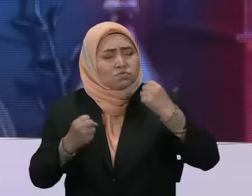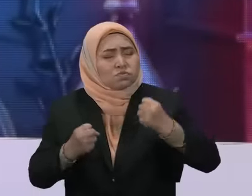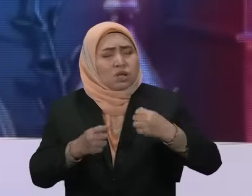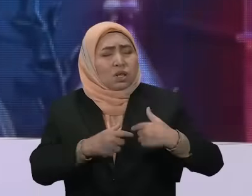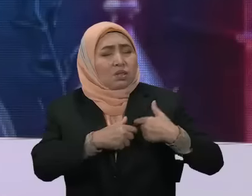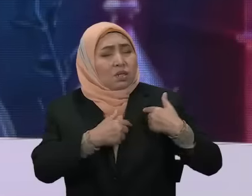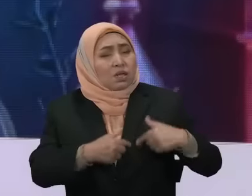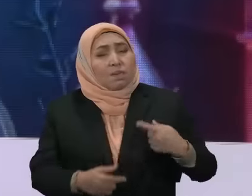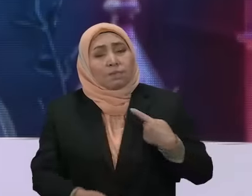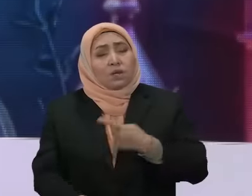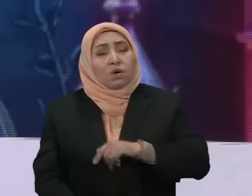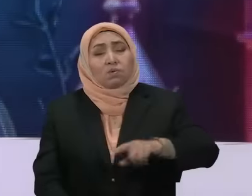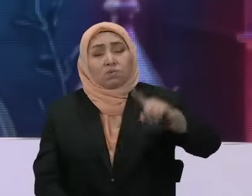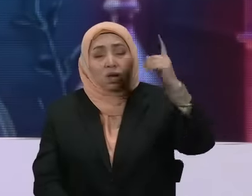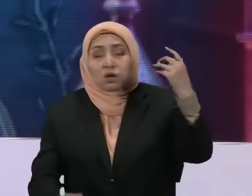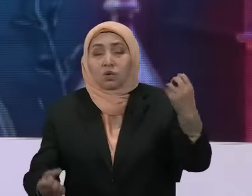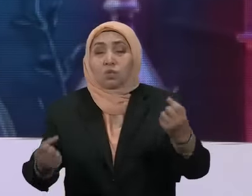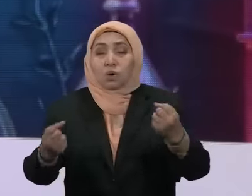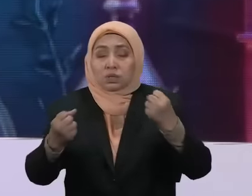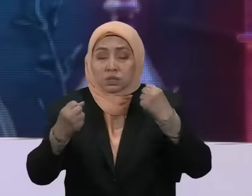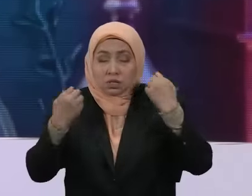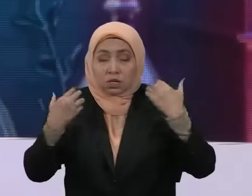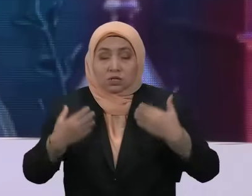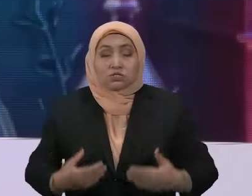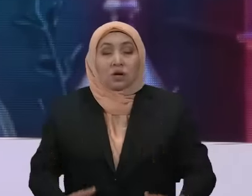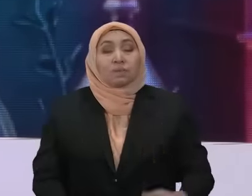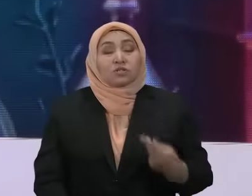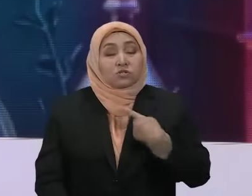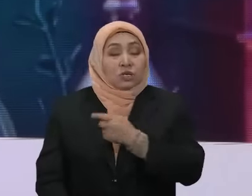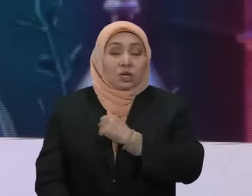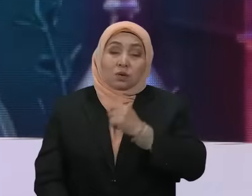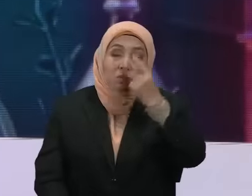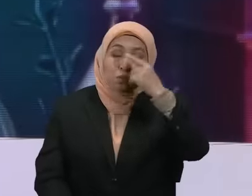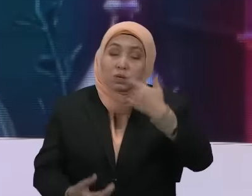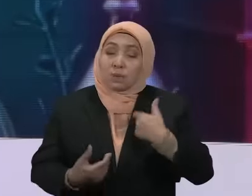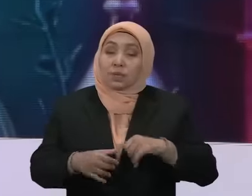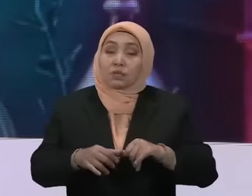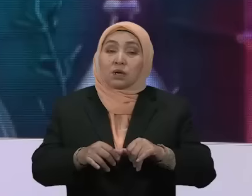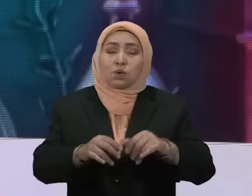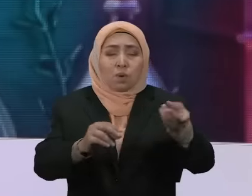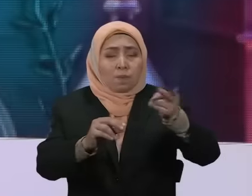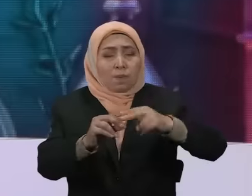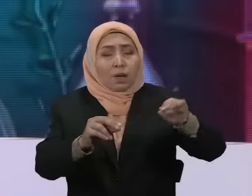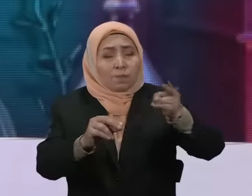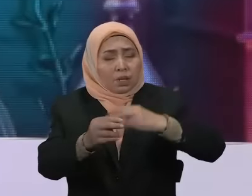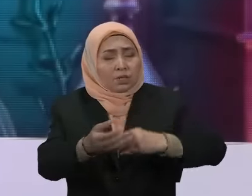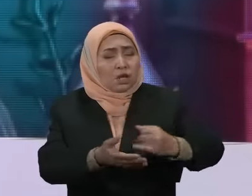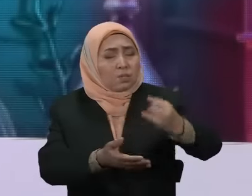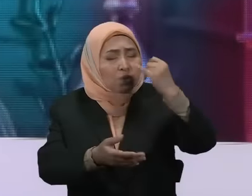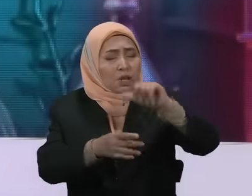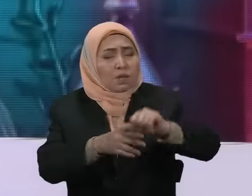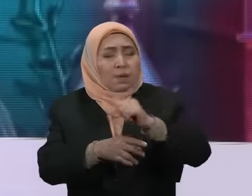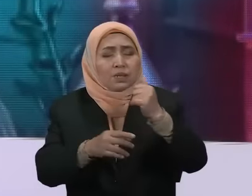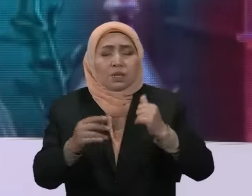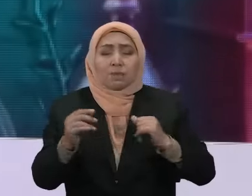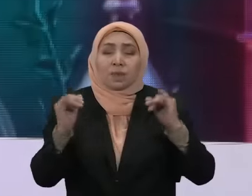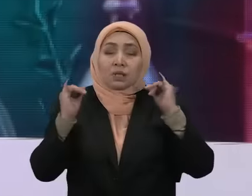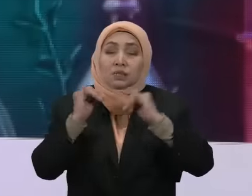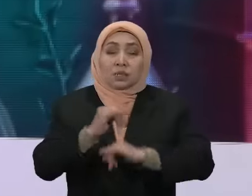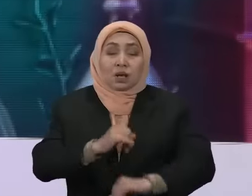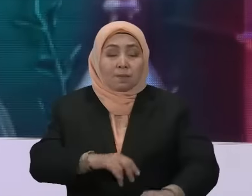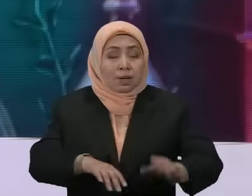ya Rahman, kekuatan jati diri kami ya Allah, untuk kami terus melipat gandakan amal ibadah kami kepadamu